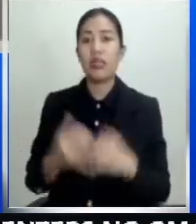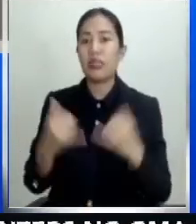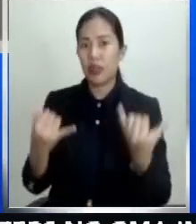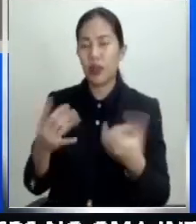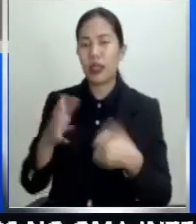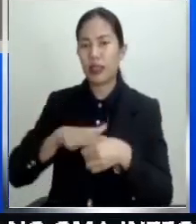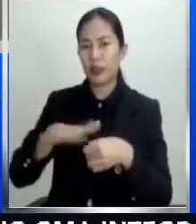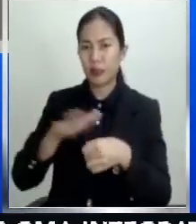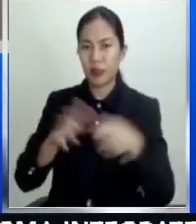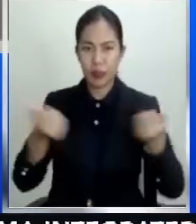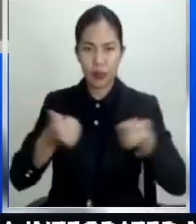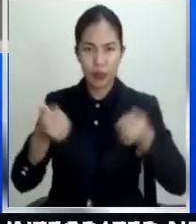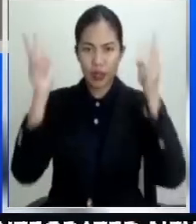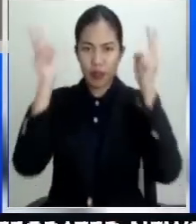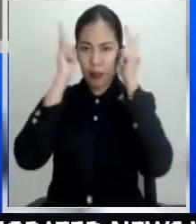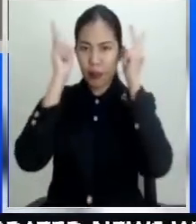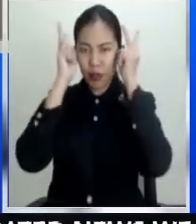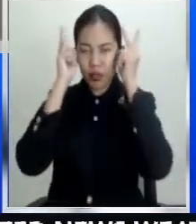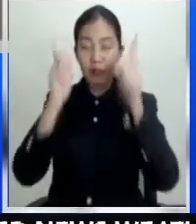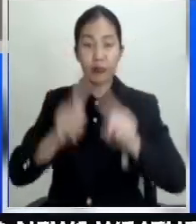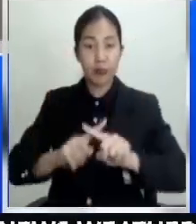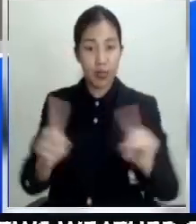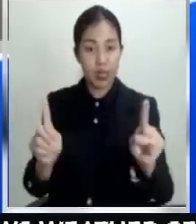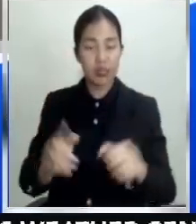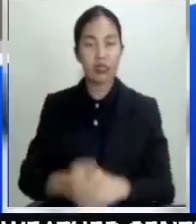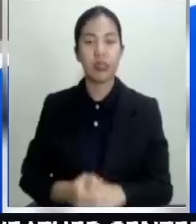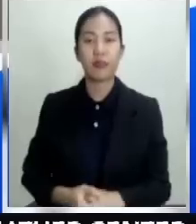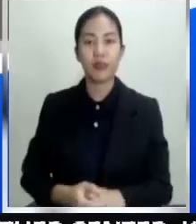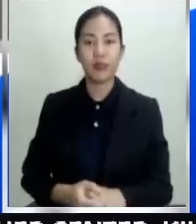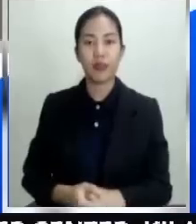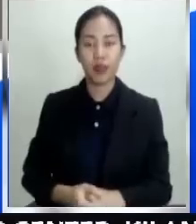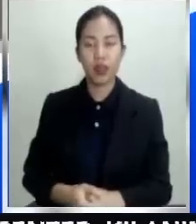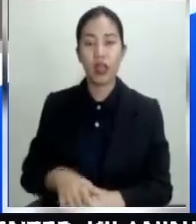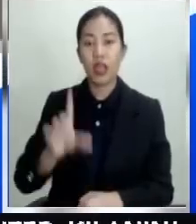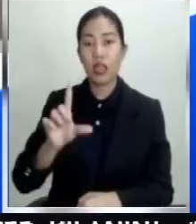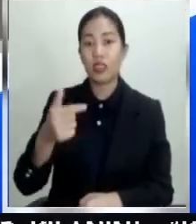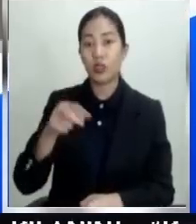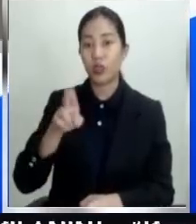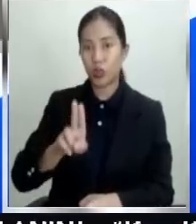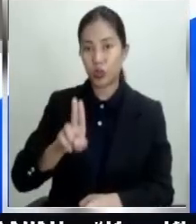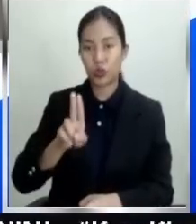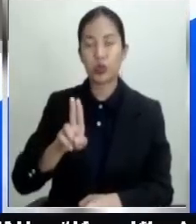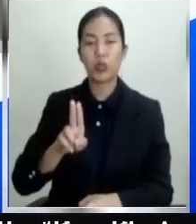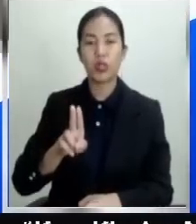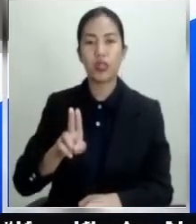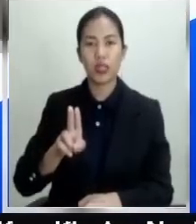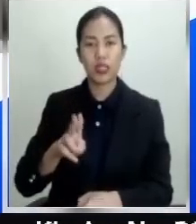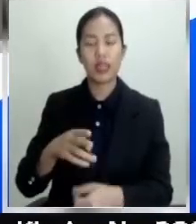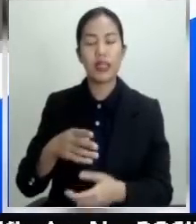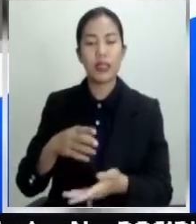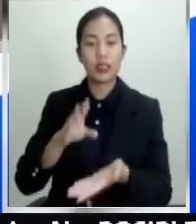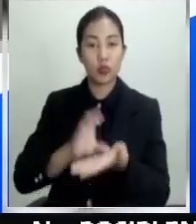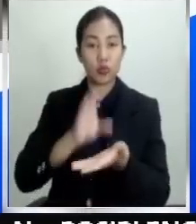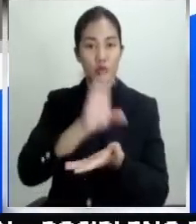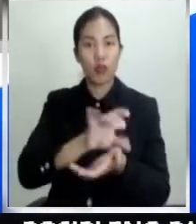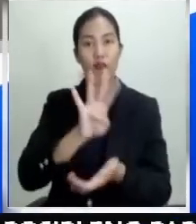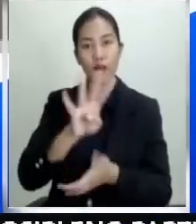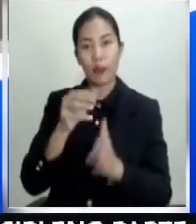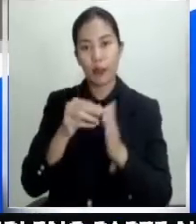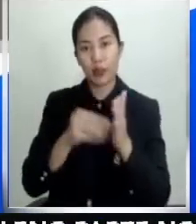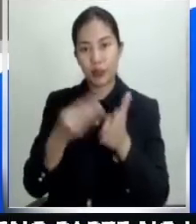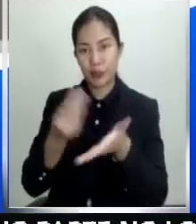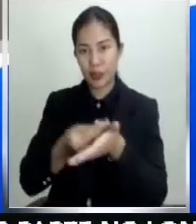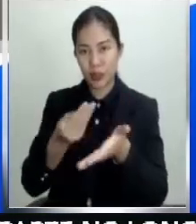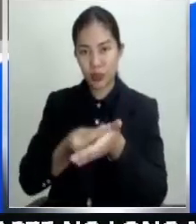hindi malugi ang mga magsasaka, naglaan daw ang lokal na pamahalaan ng Albay ng nasa 4 million pesos para bilhin ang ani ng mga apektadong